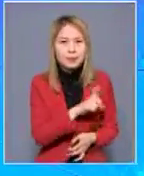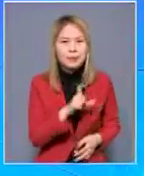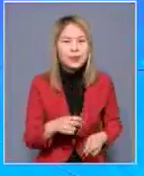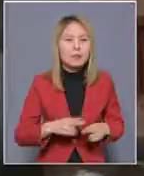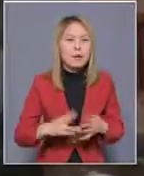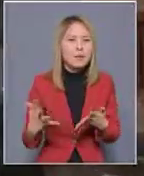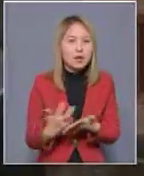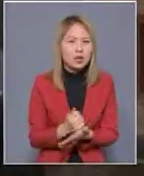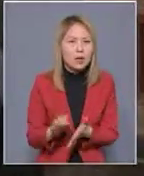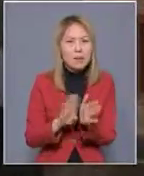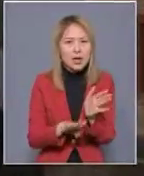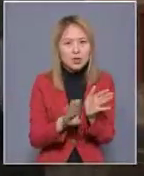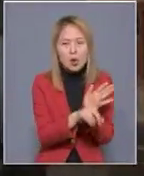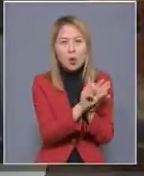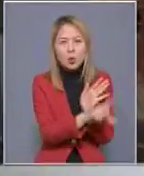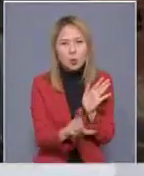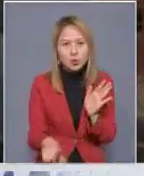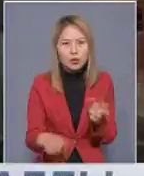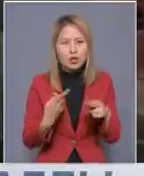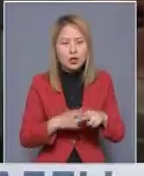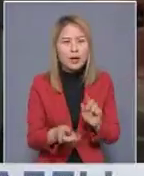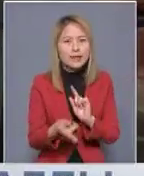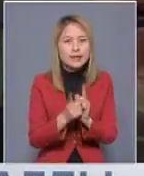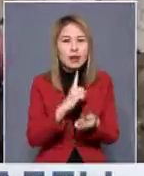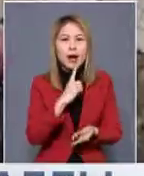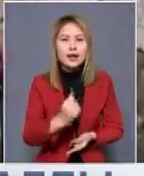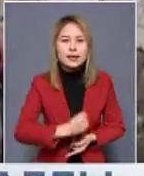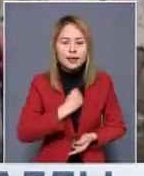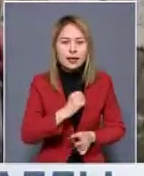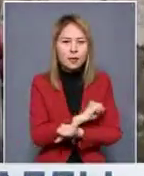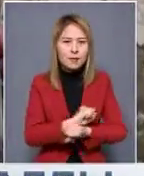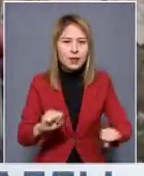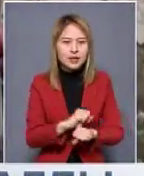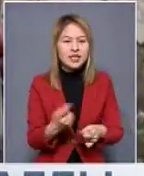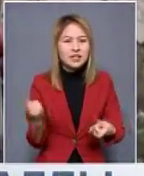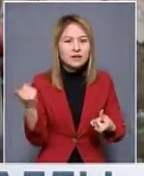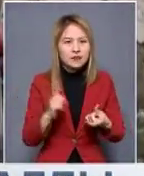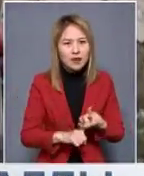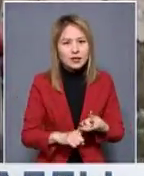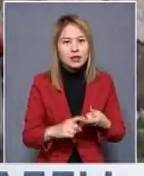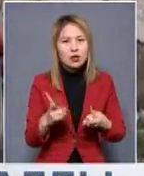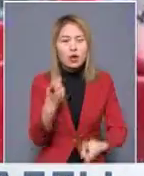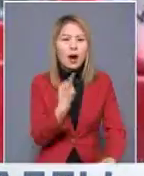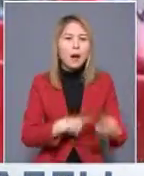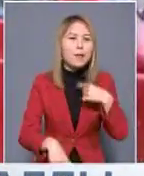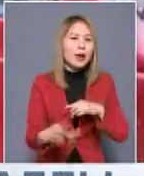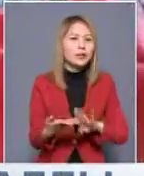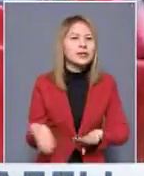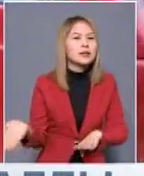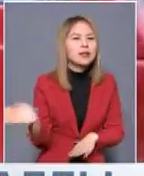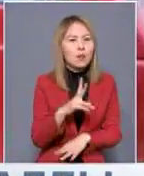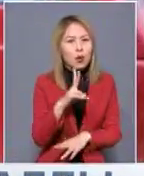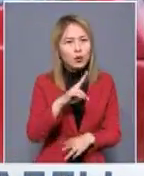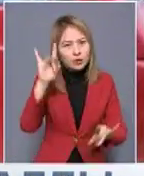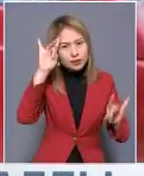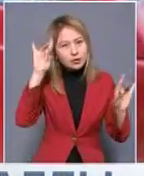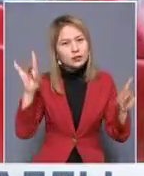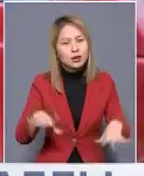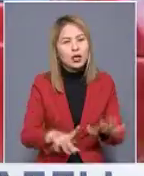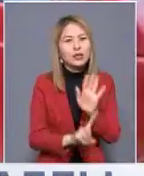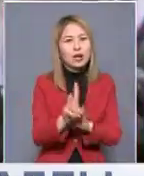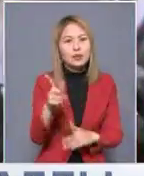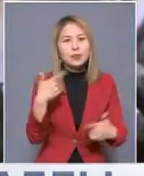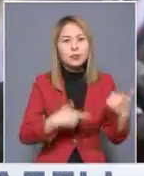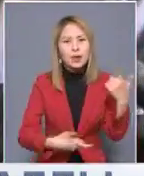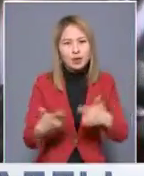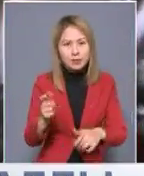бірі бейбіт тұрғын. Өзгесі жауынгерлер, әскерлер лаңкестікке қарсы операциядан қайтып келе жатқанда қаскөйлер күтпеген жерден атыс